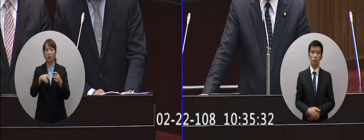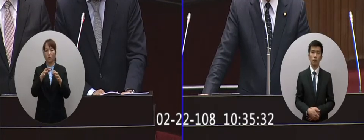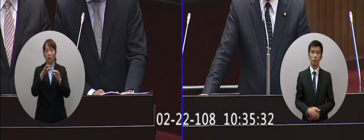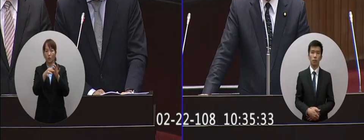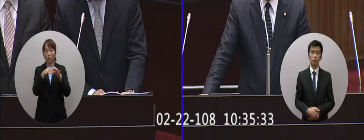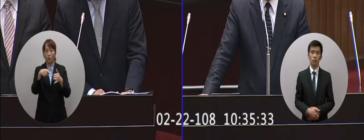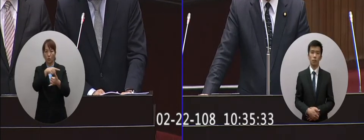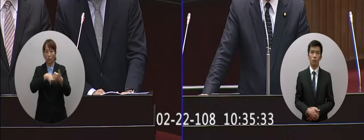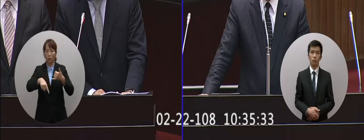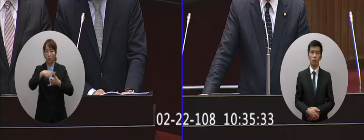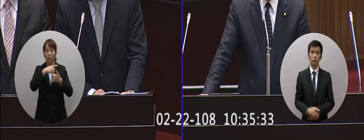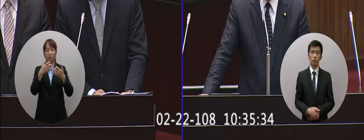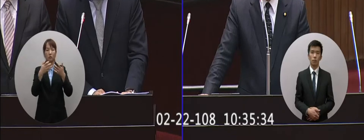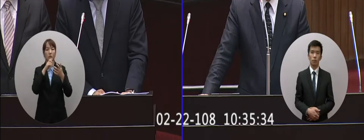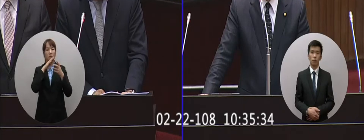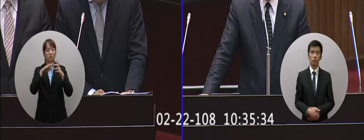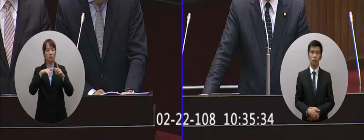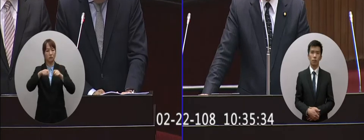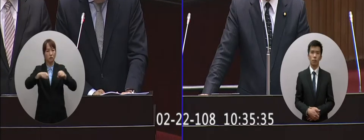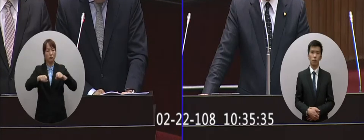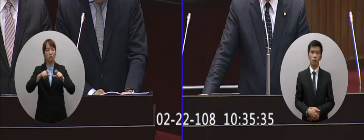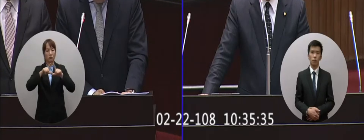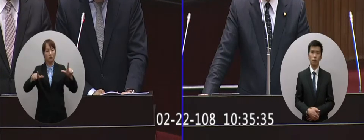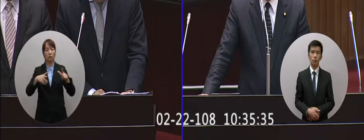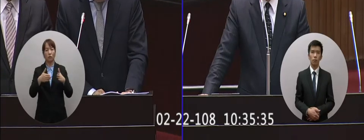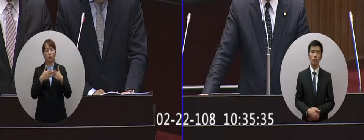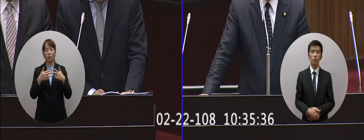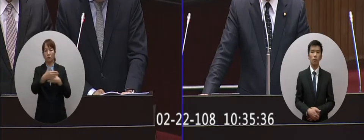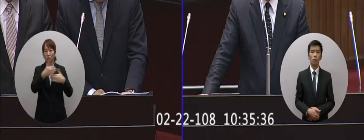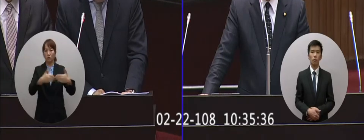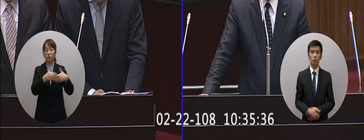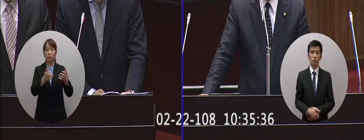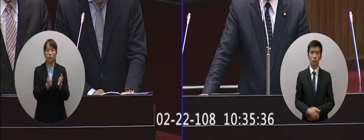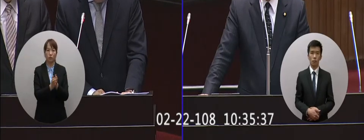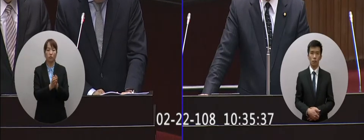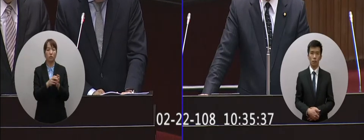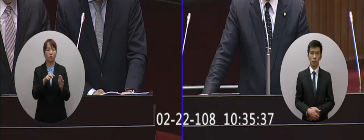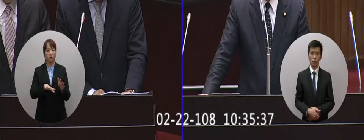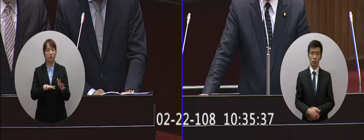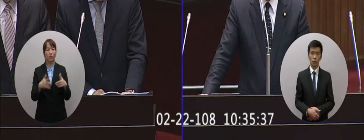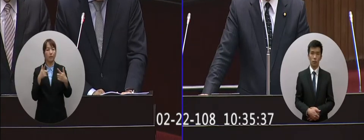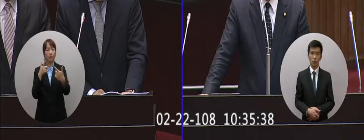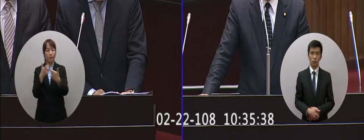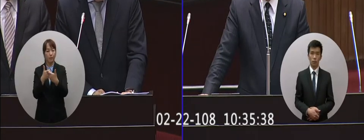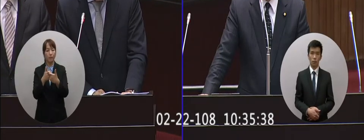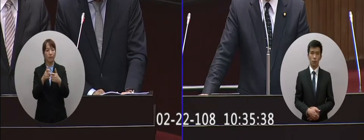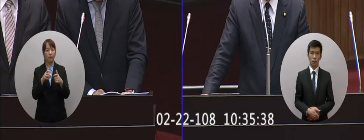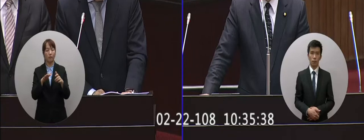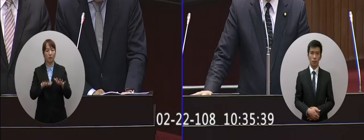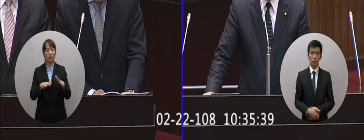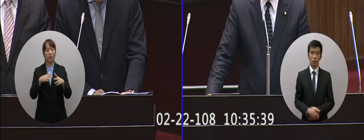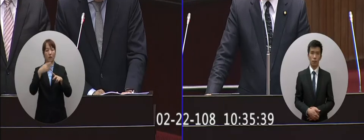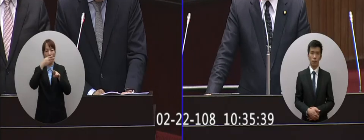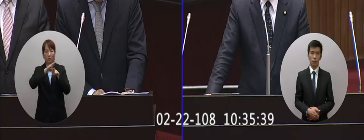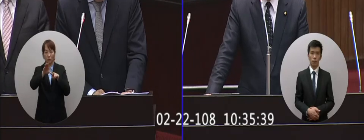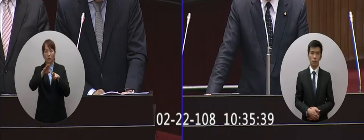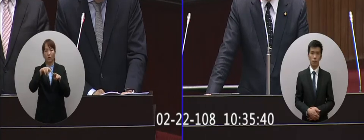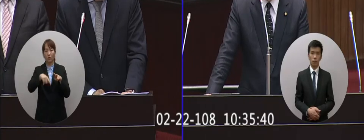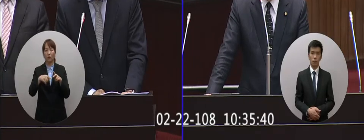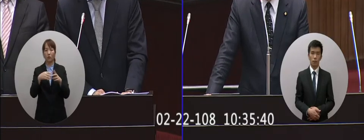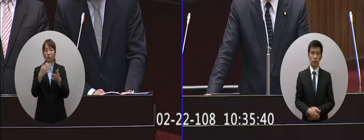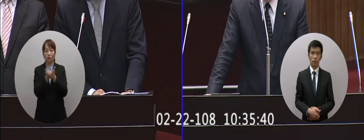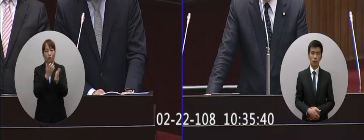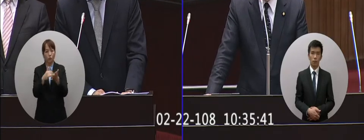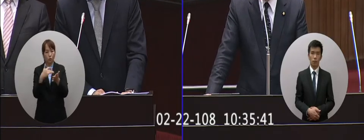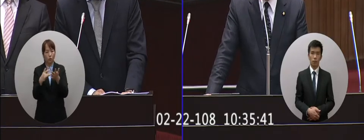串联，那这重大的国家政策，我想在交通部方面，我们就是配合这一次的高铁延伸可行性评估，